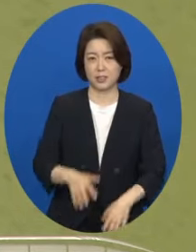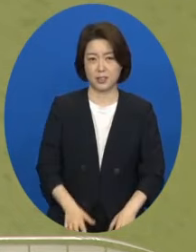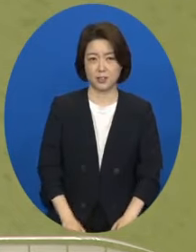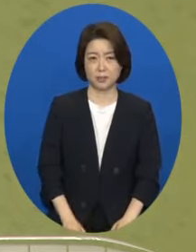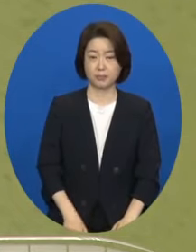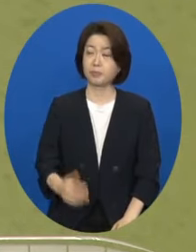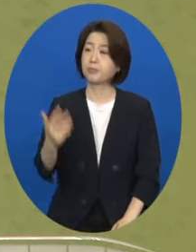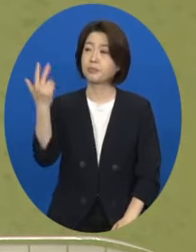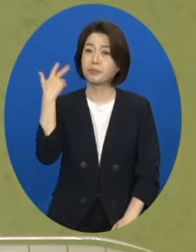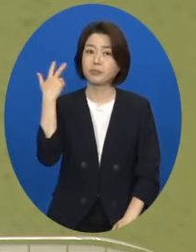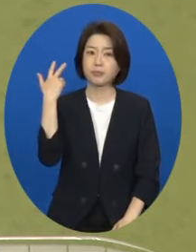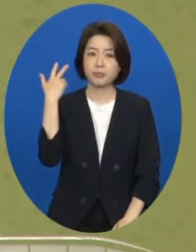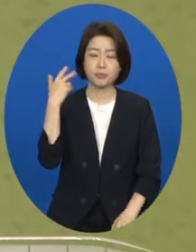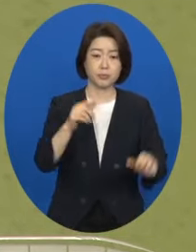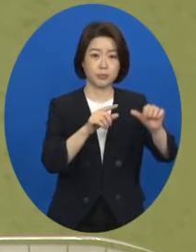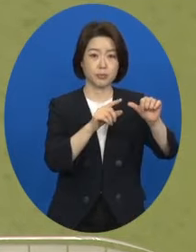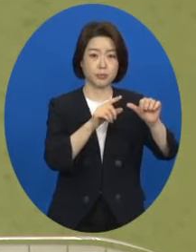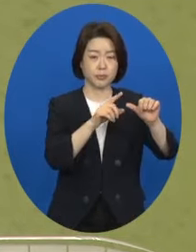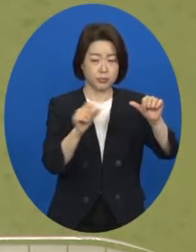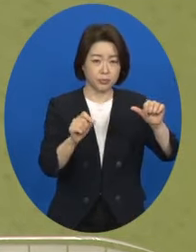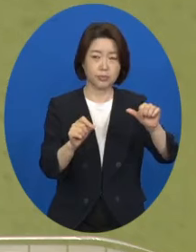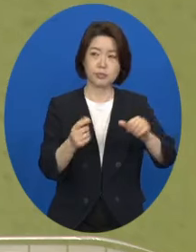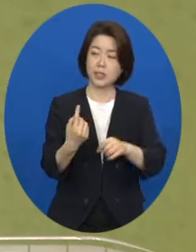지난주, 지난달, 지난 한 해